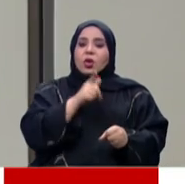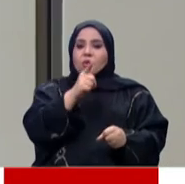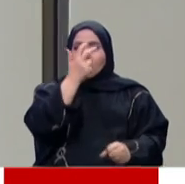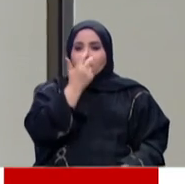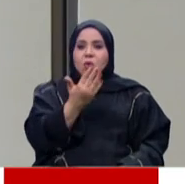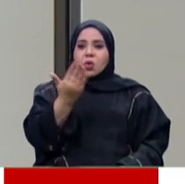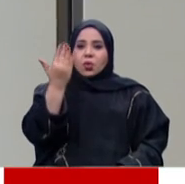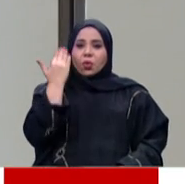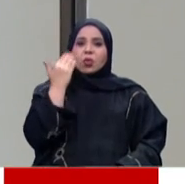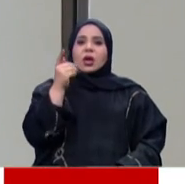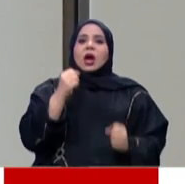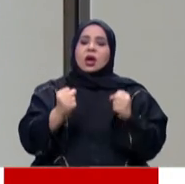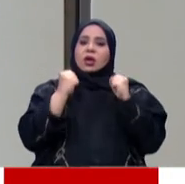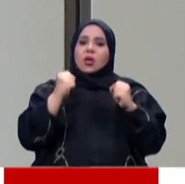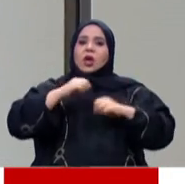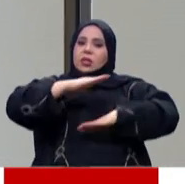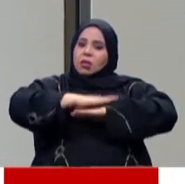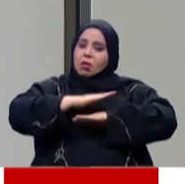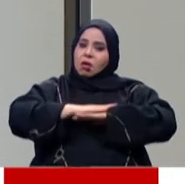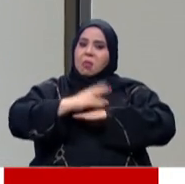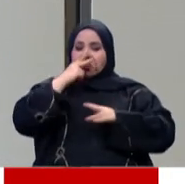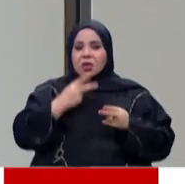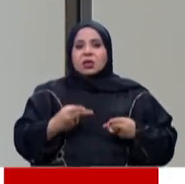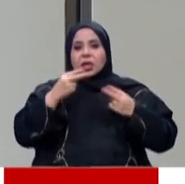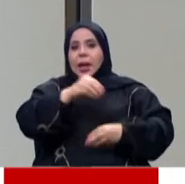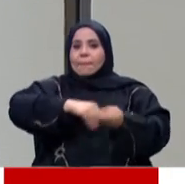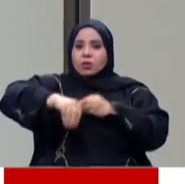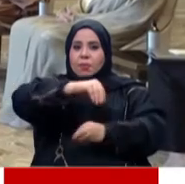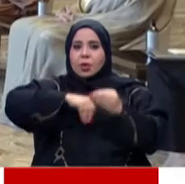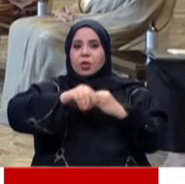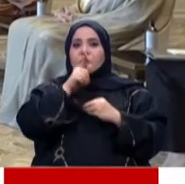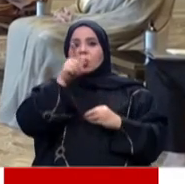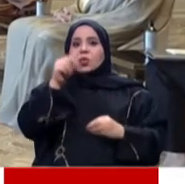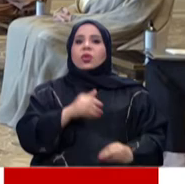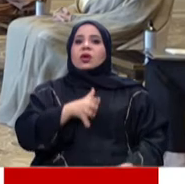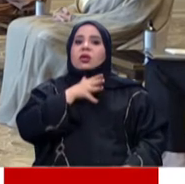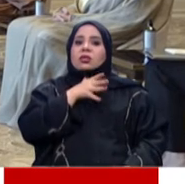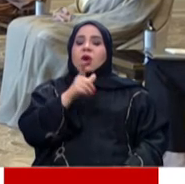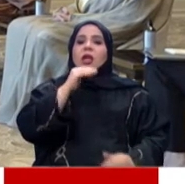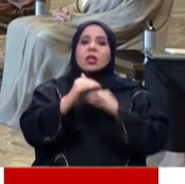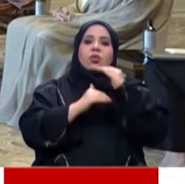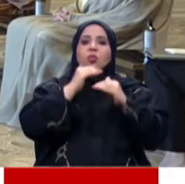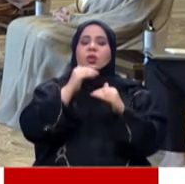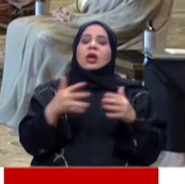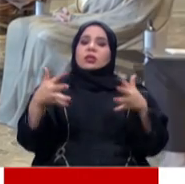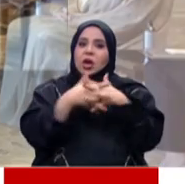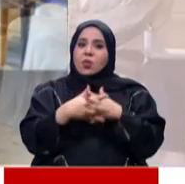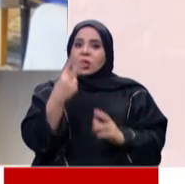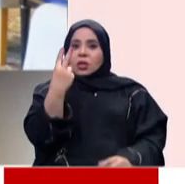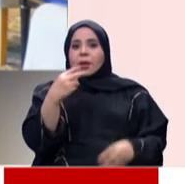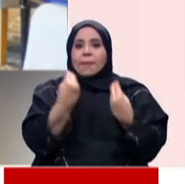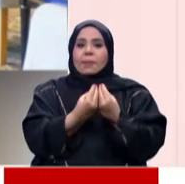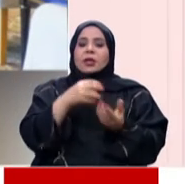متينة تستند على أسس من الاحترام والتقدير المتبادل، ومعربة عن حرص البوسنة والهرسك على تطوير التعاون